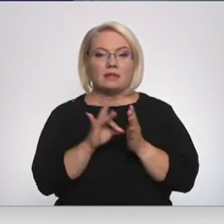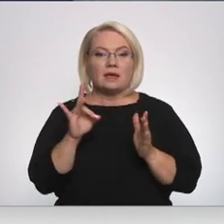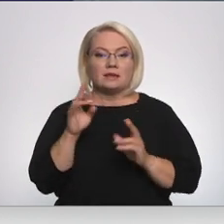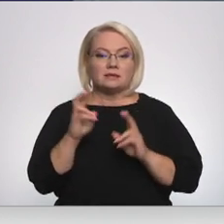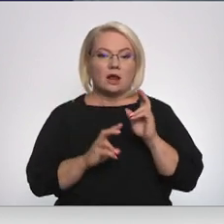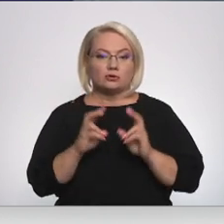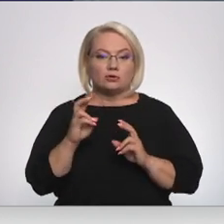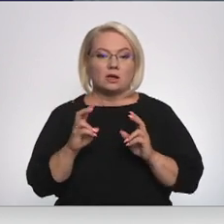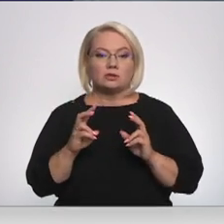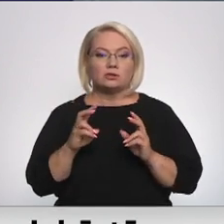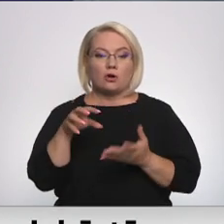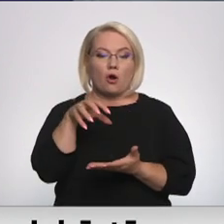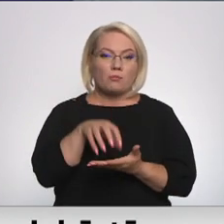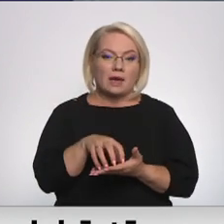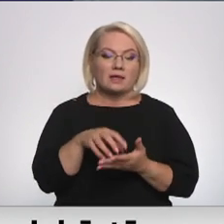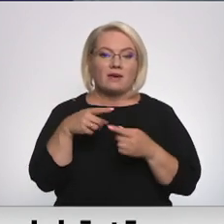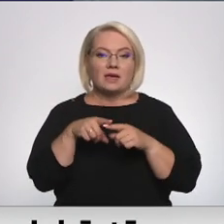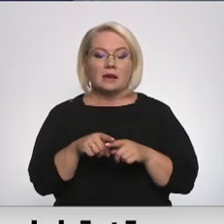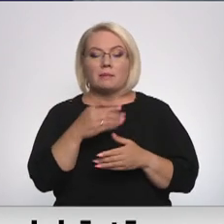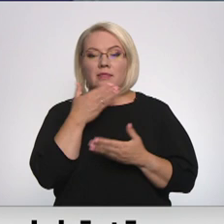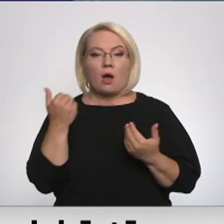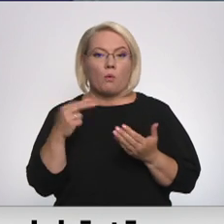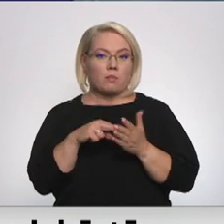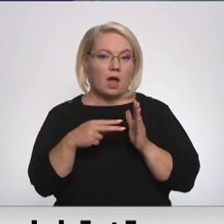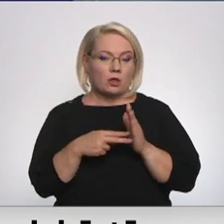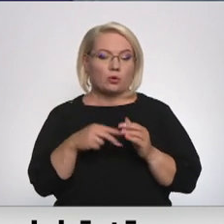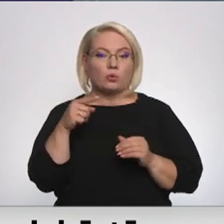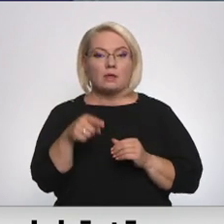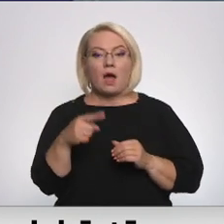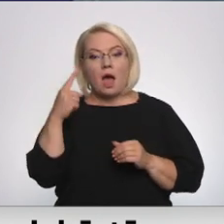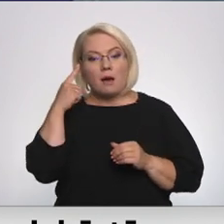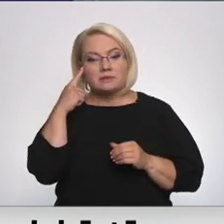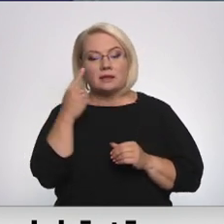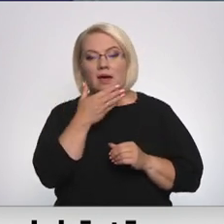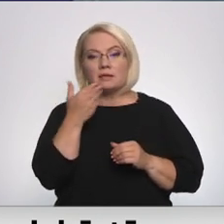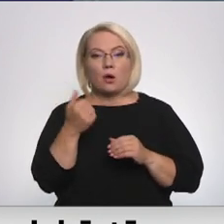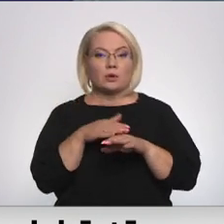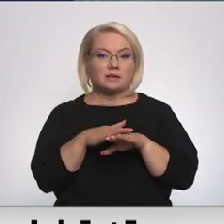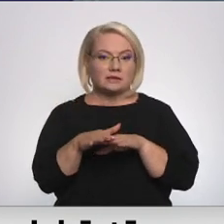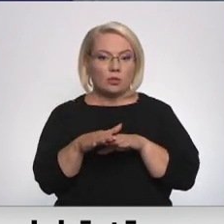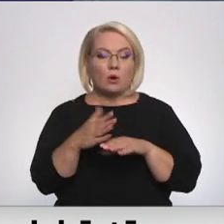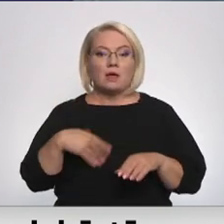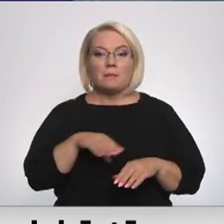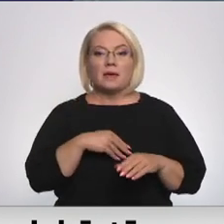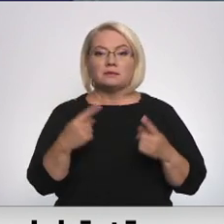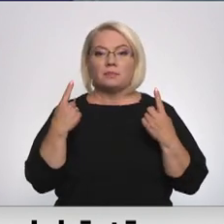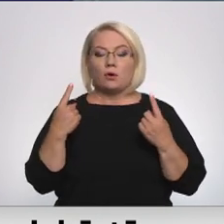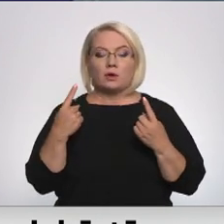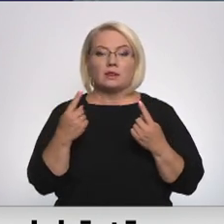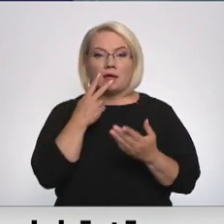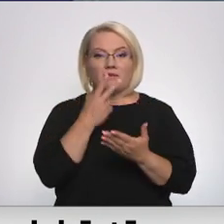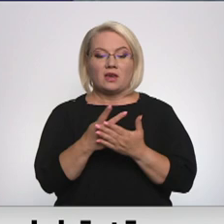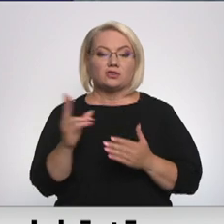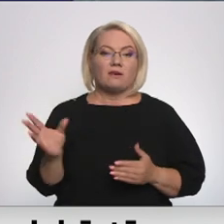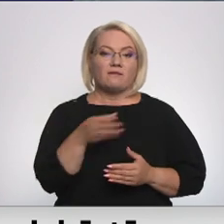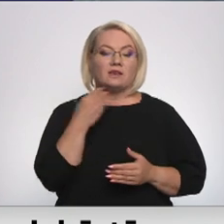ražošanas objektiem vai iekārtām nav plānota un tā apzināti netiek īstenota. Mēs prioritāri vēršam visu